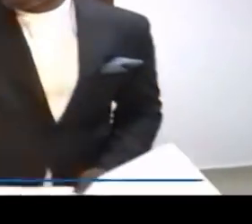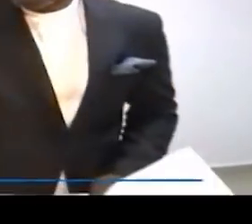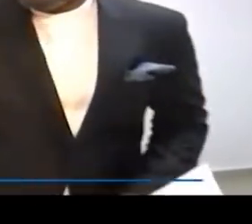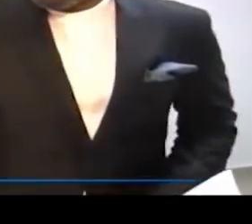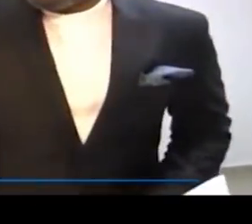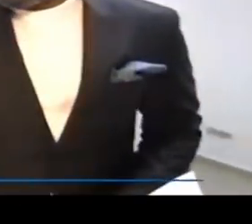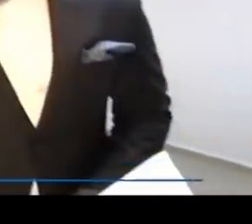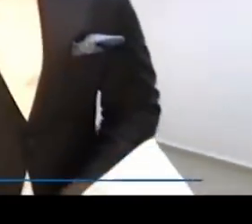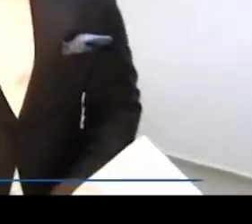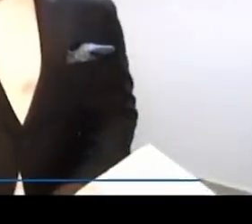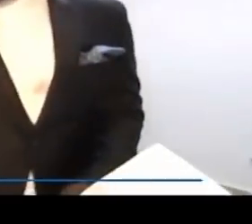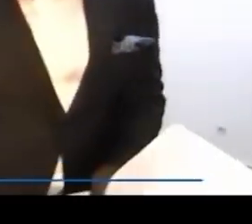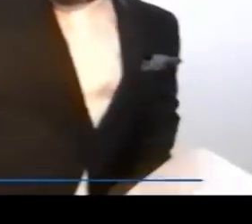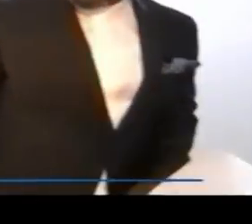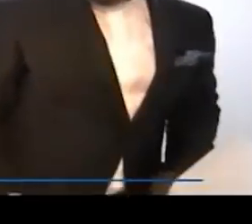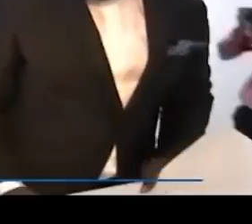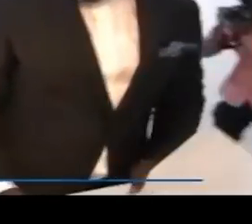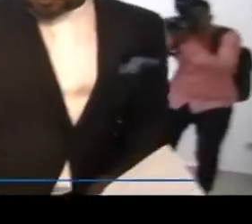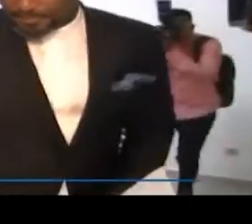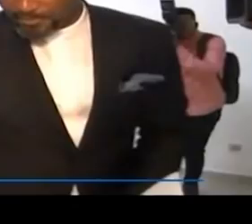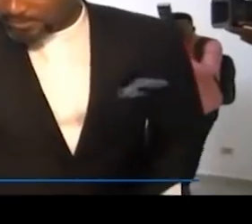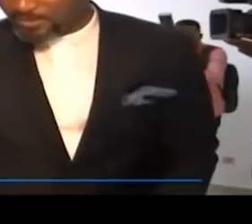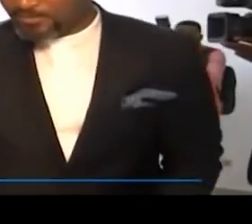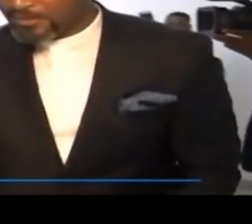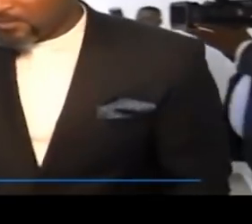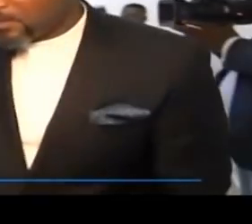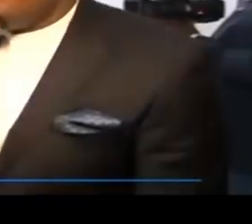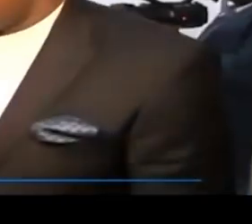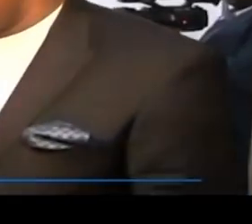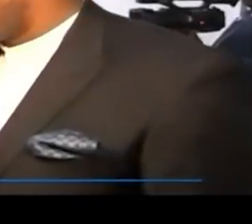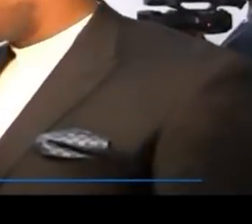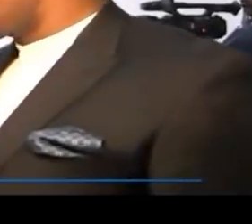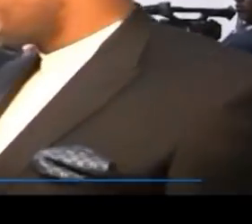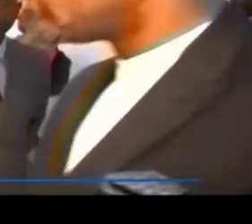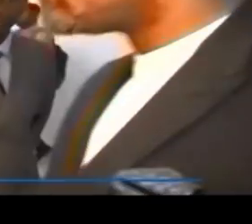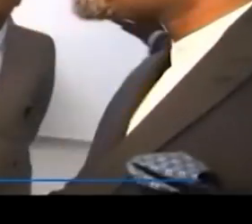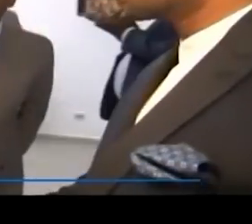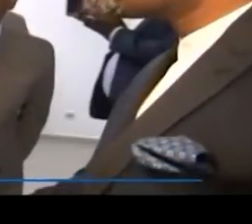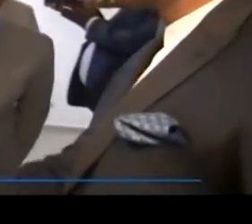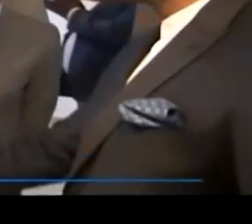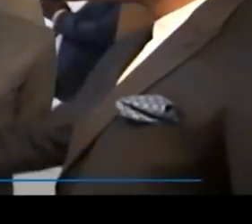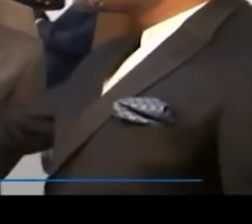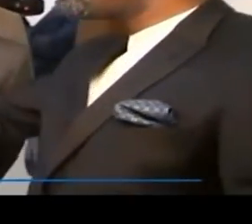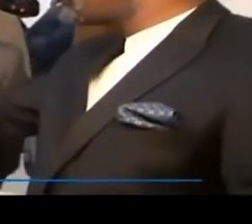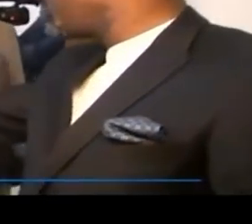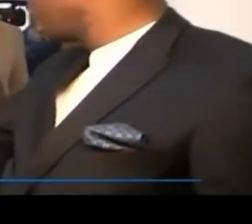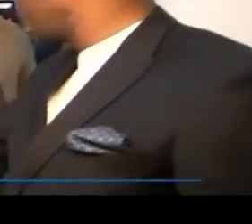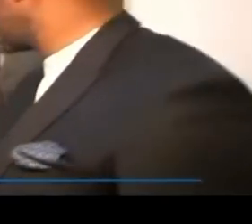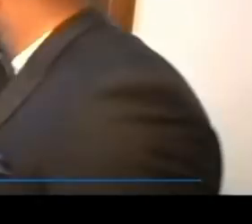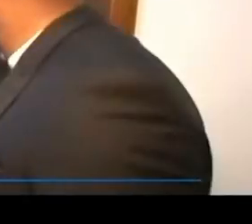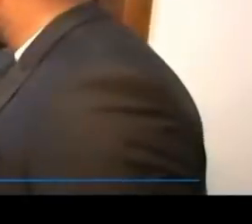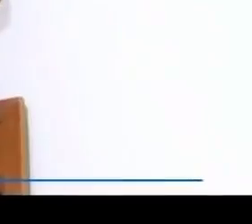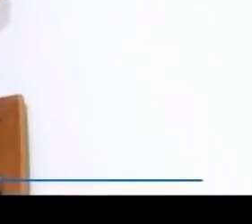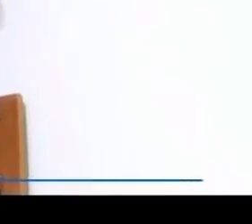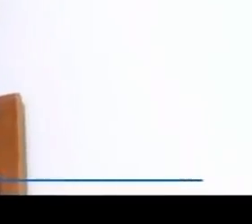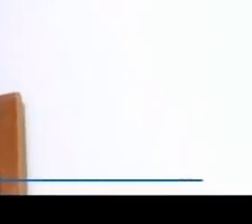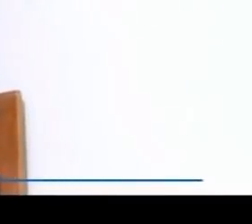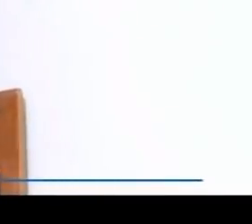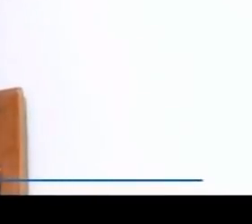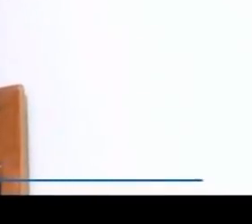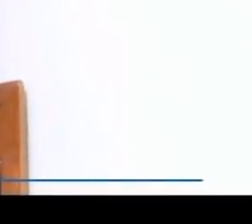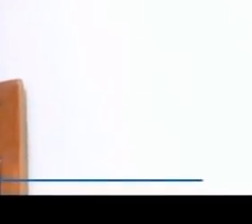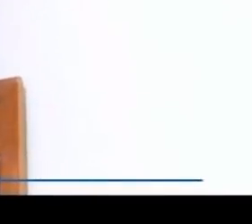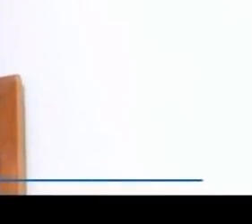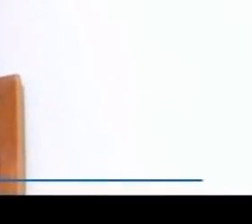bâtiments. À ses côtés, Jésus-Noël Cheke, directeur général du site touristique de l'Anselé, le DG du STN, va servir de